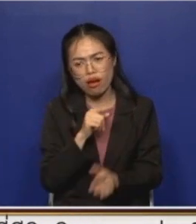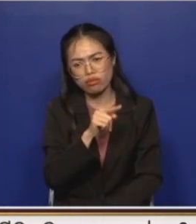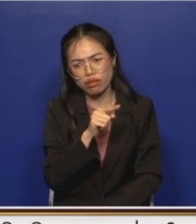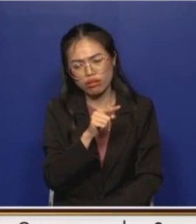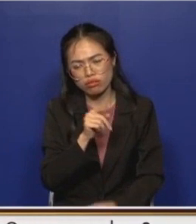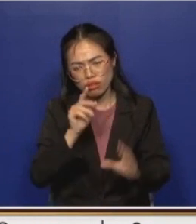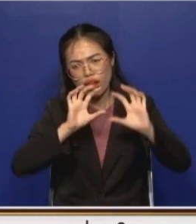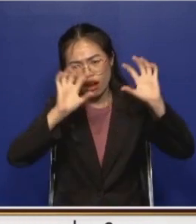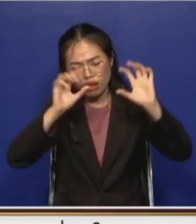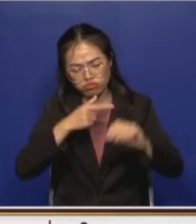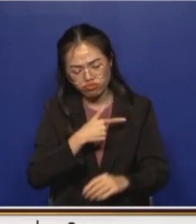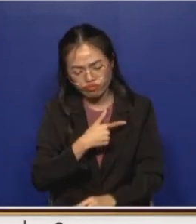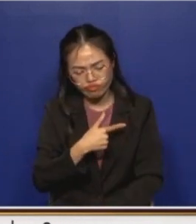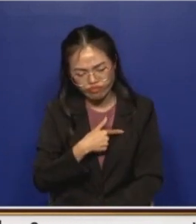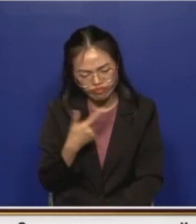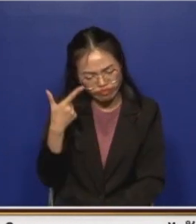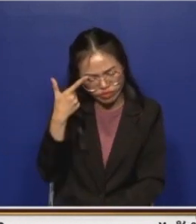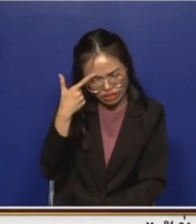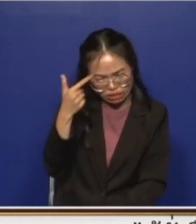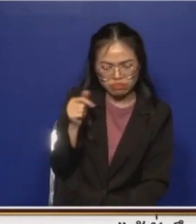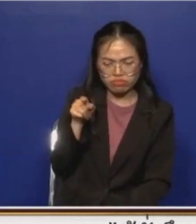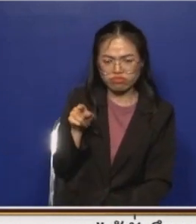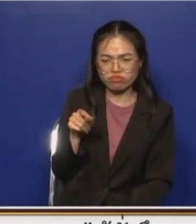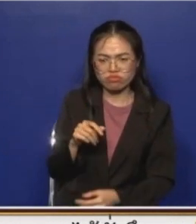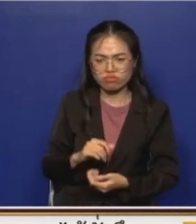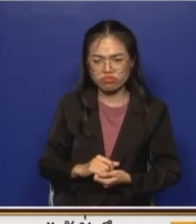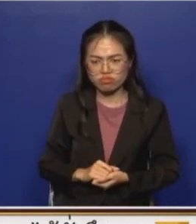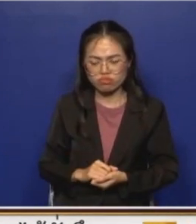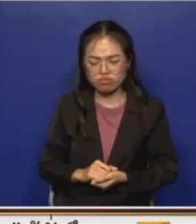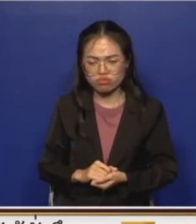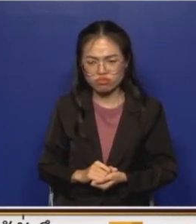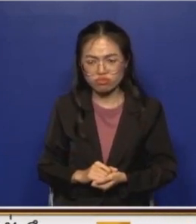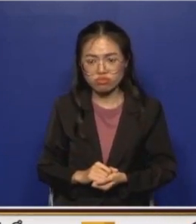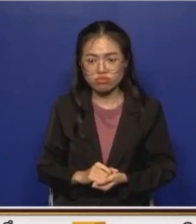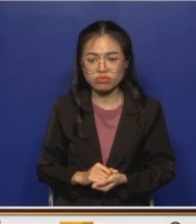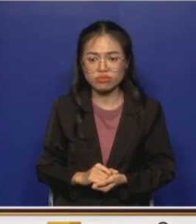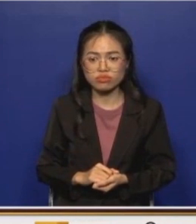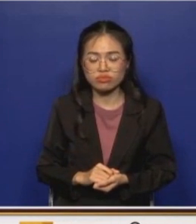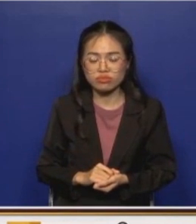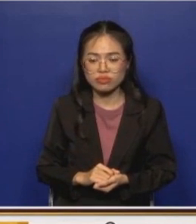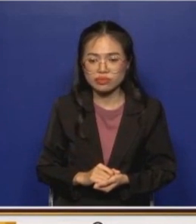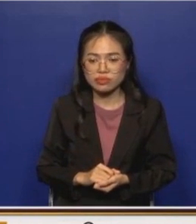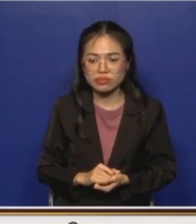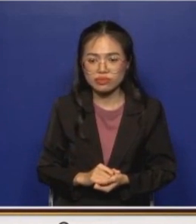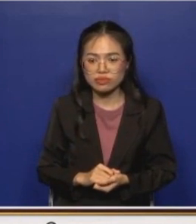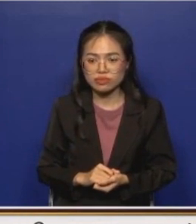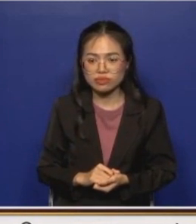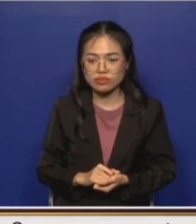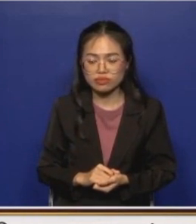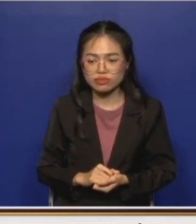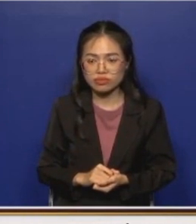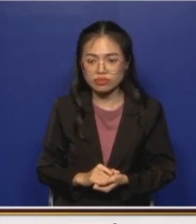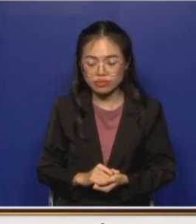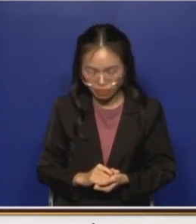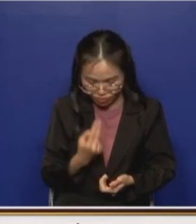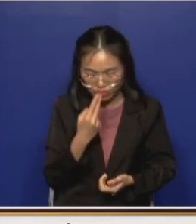ดอีกนิดเดียวฮะมีสอสอฮะท่านวิโรจน์พรรคก้าวไกลก็พูดหมอเรวัตก็พูดหม